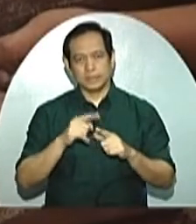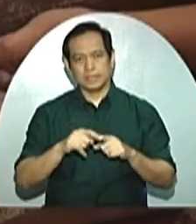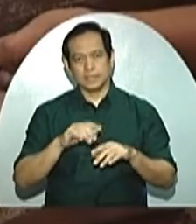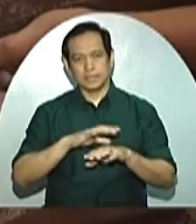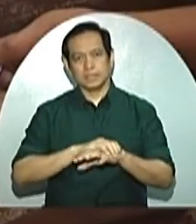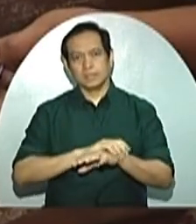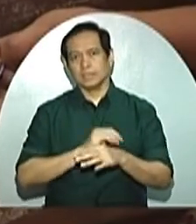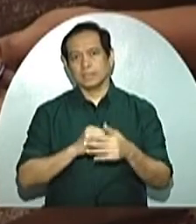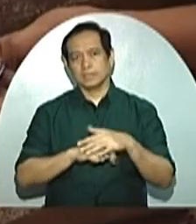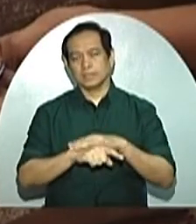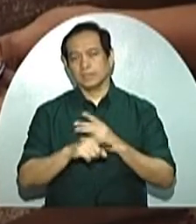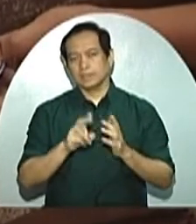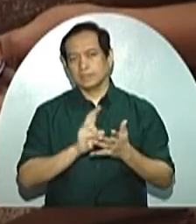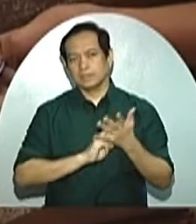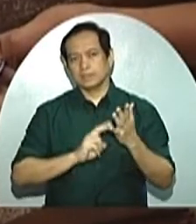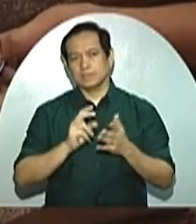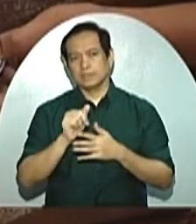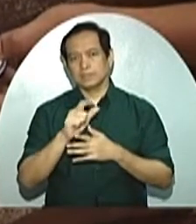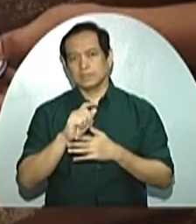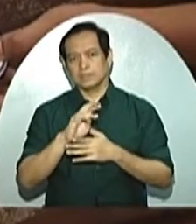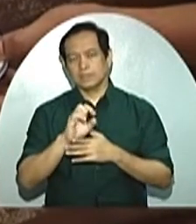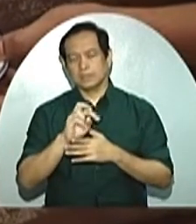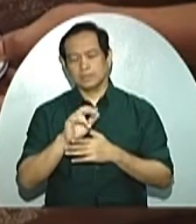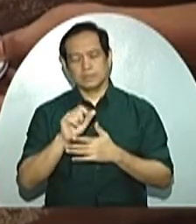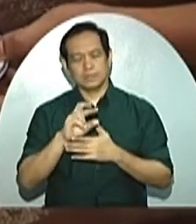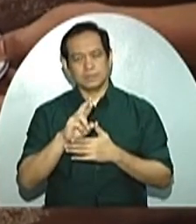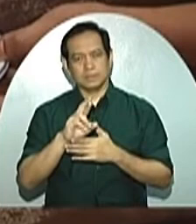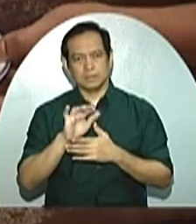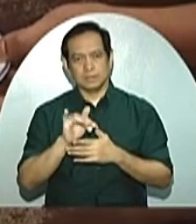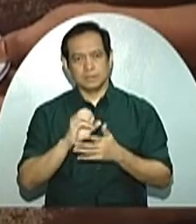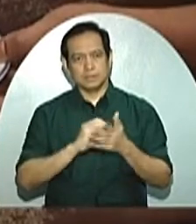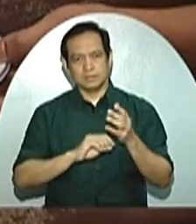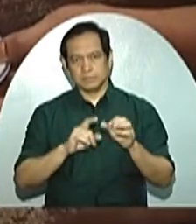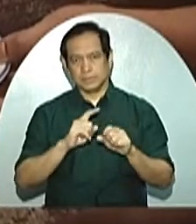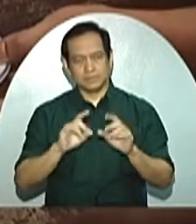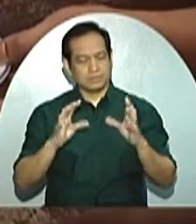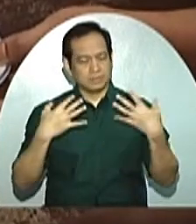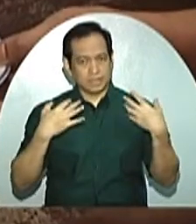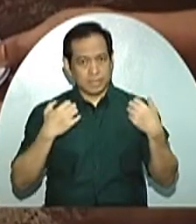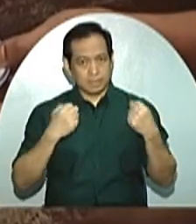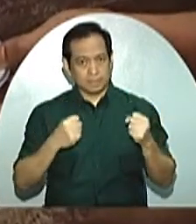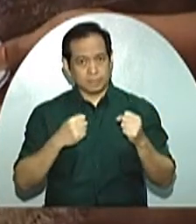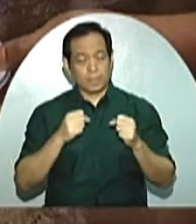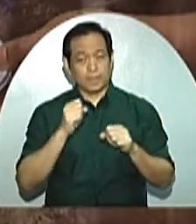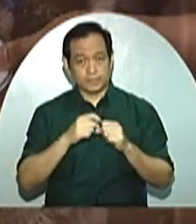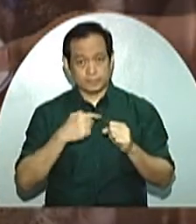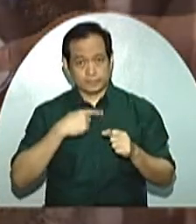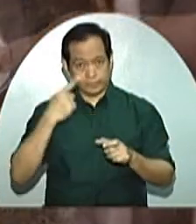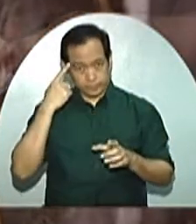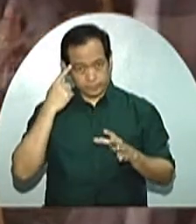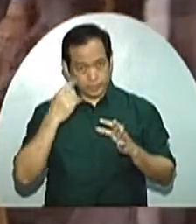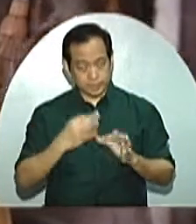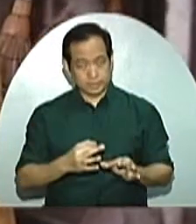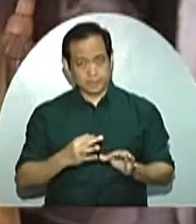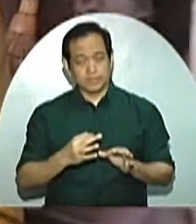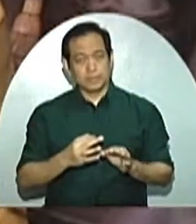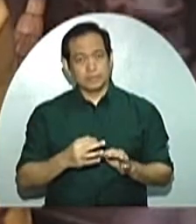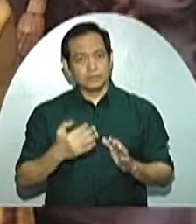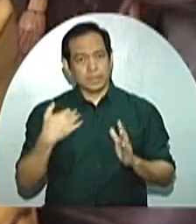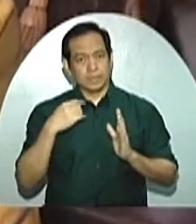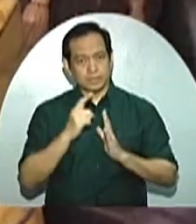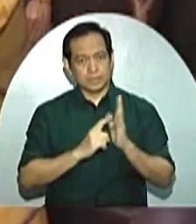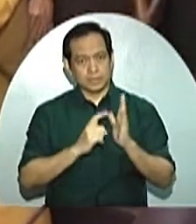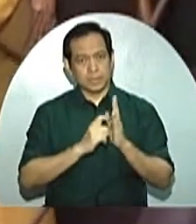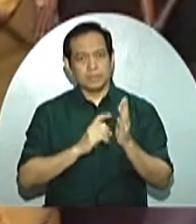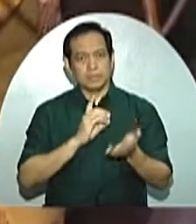siya, pinalbularyo ko muna. Ngayon po, hindi po talaga siya gumagaling sa ganun. Nag-decide na po ako na ipa-check